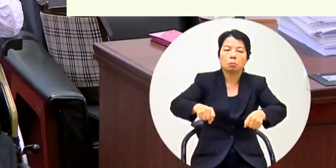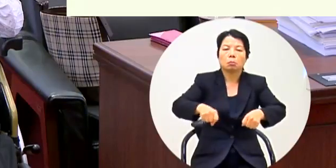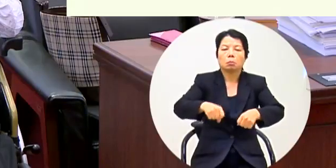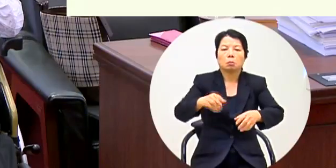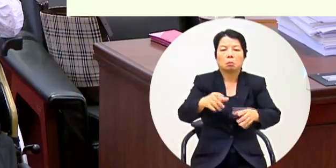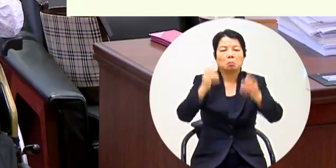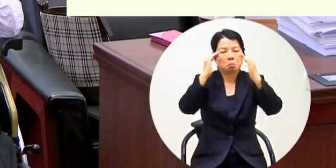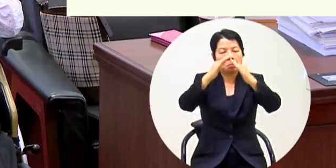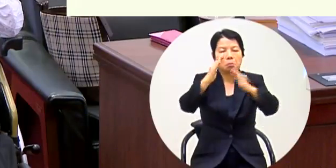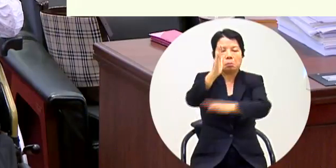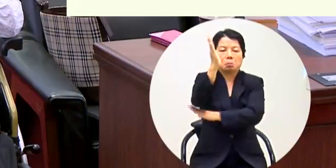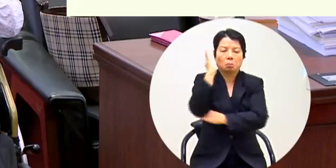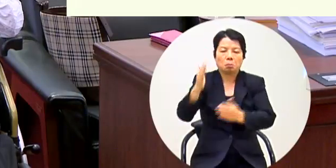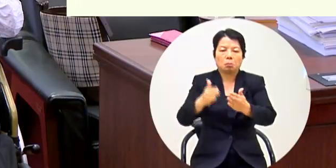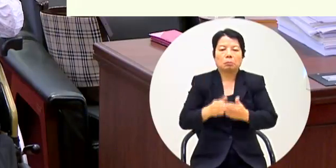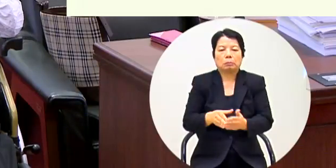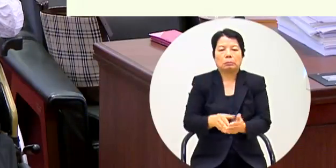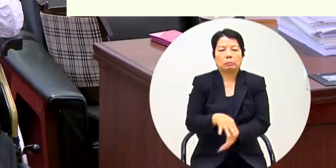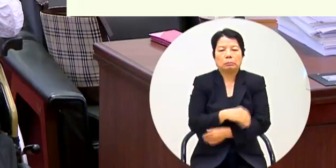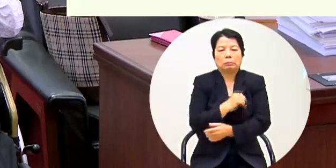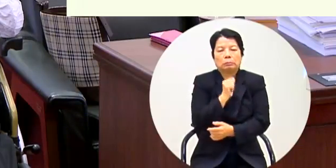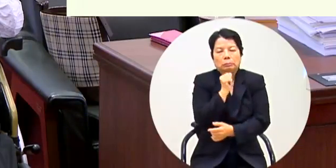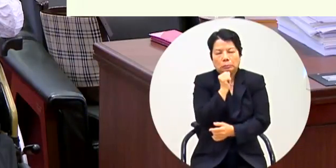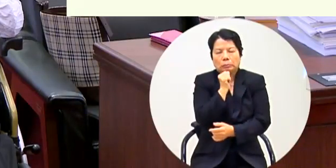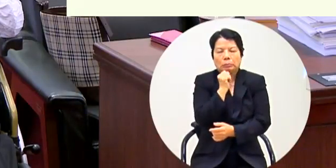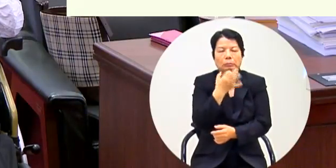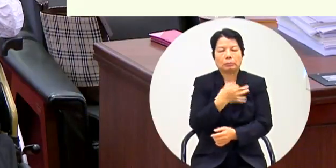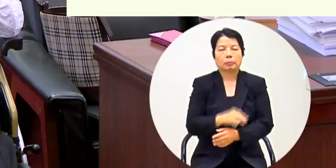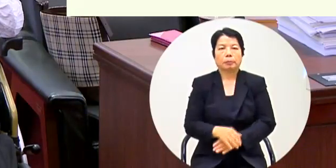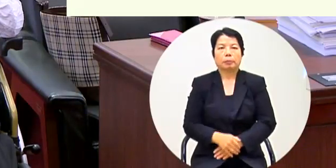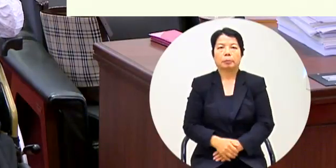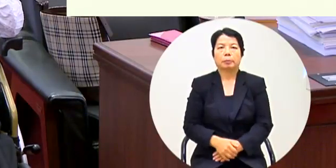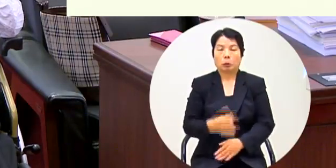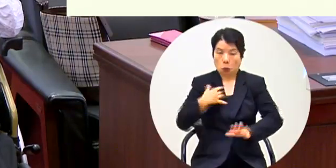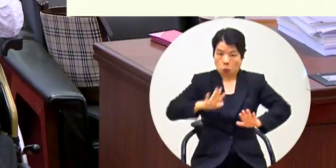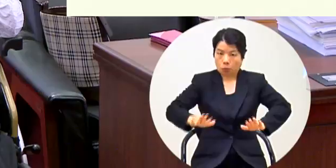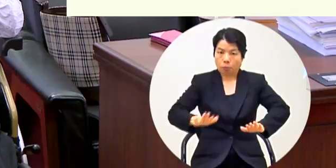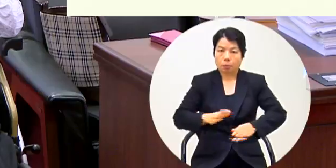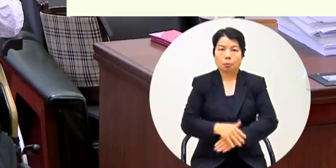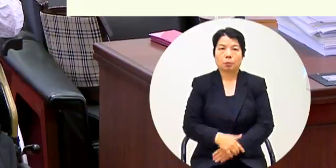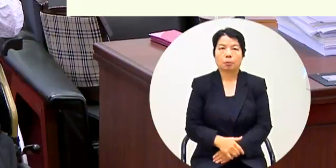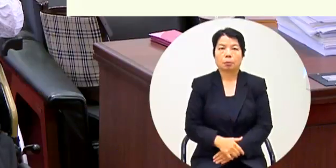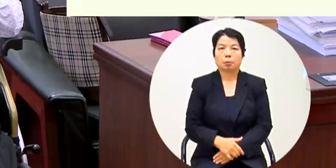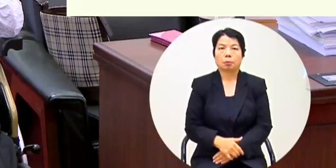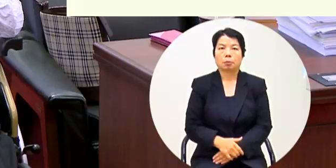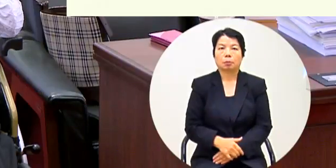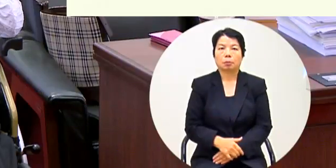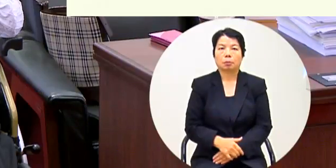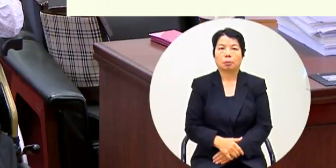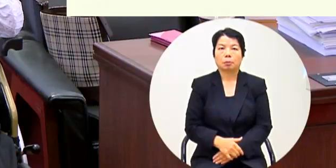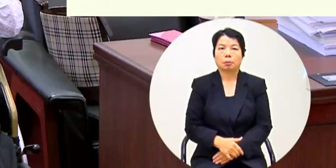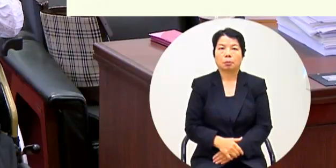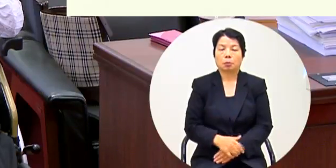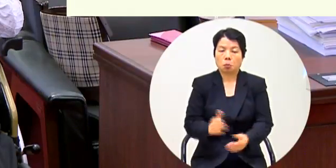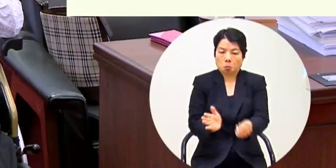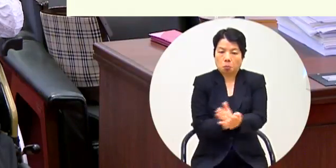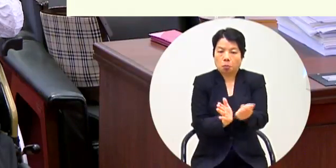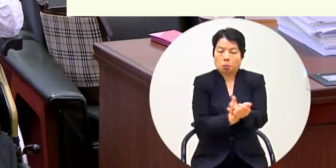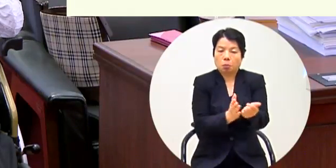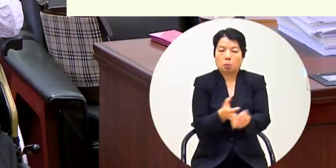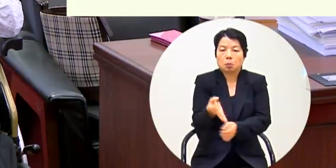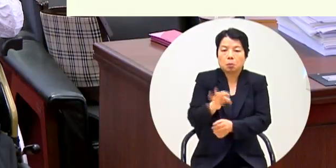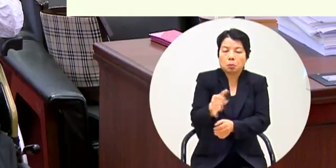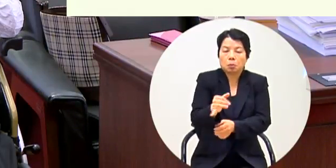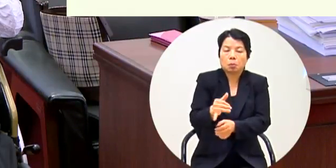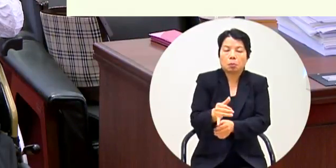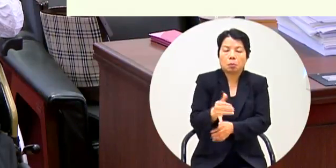难。所以我比较强调是说，我们除了鼓励免费搭乘大众运输来做减碳